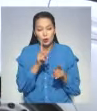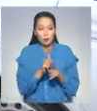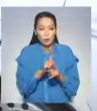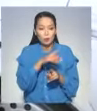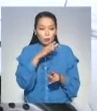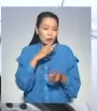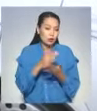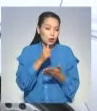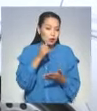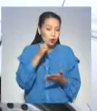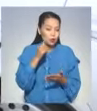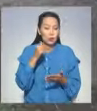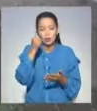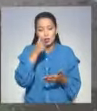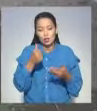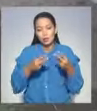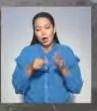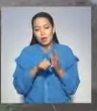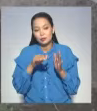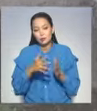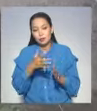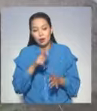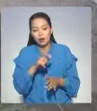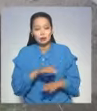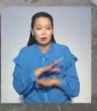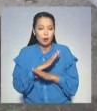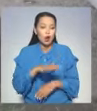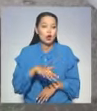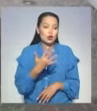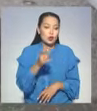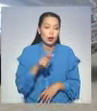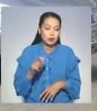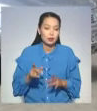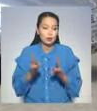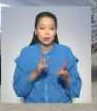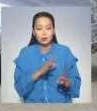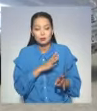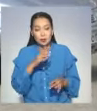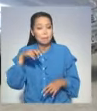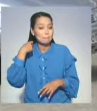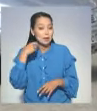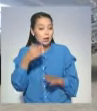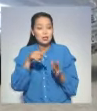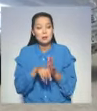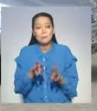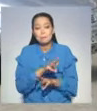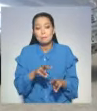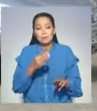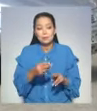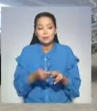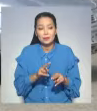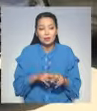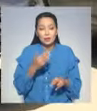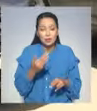өскен, салдарынан 6,5 мың адам қаза тауып, 55 мың адам жарақат алды. Президент Қасым Жомарт Тоқаев ішкі істер министрлігінің алқа мәжілісінде